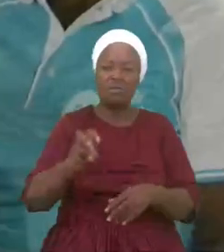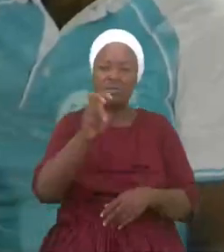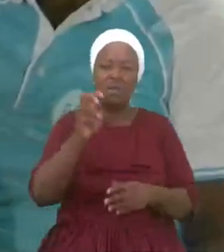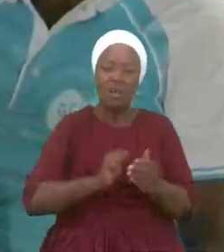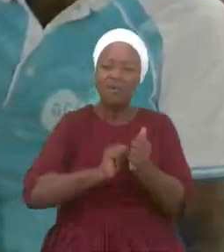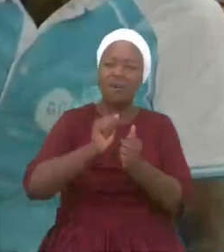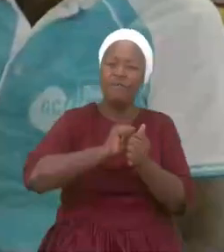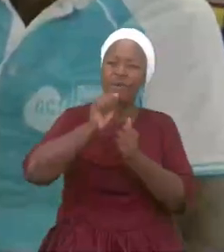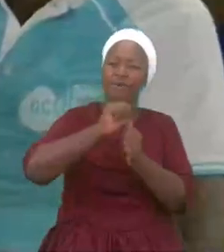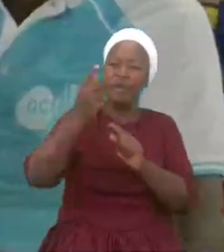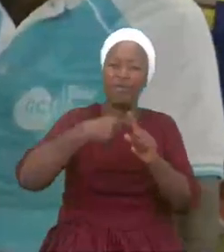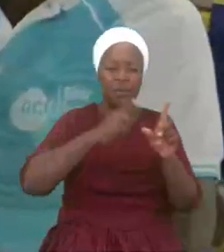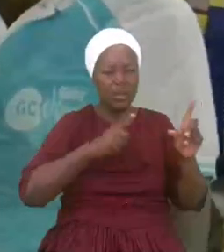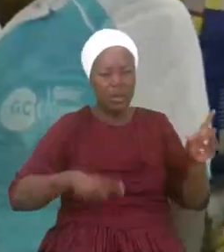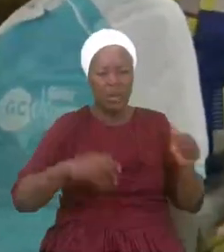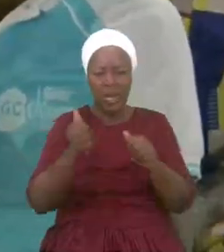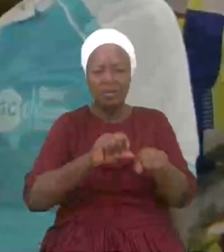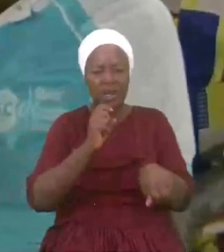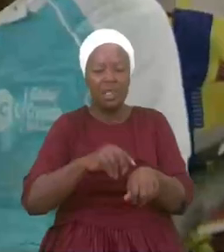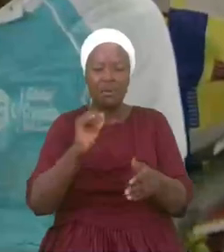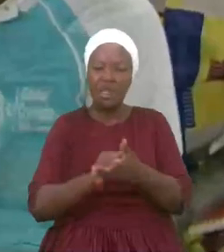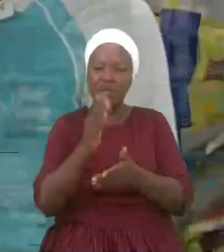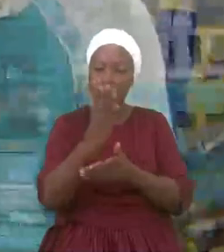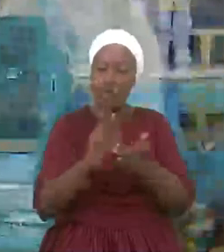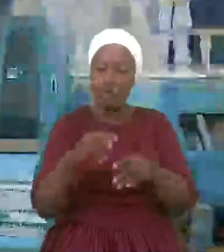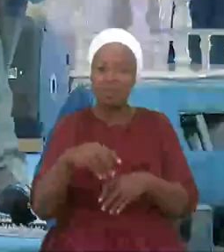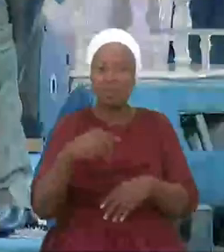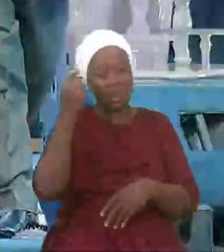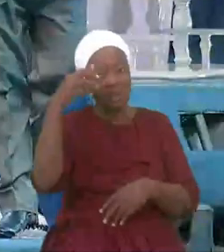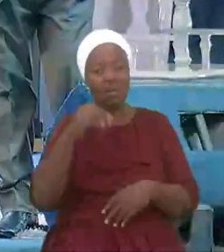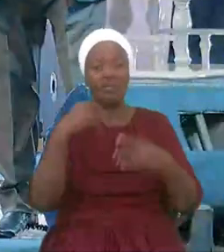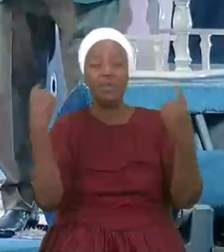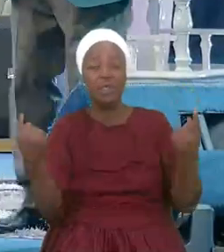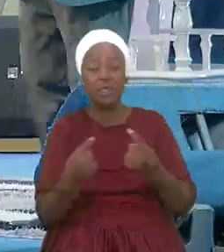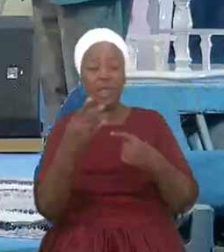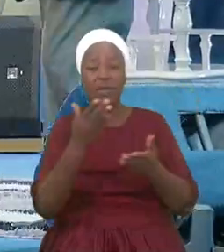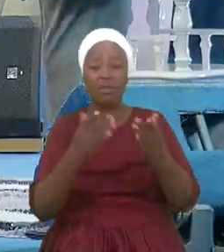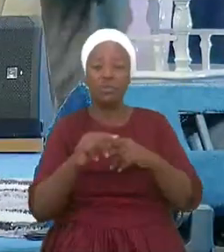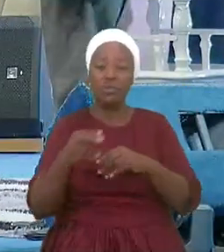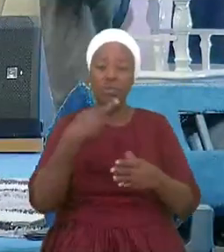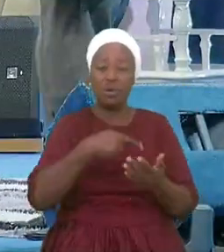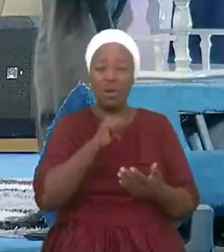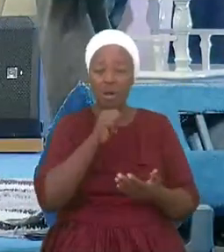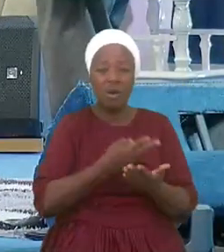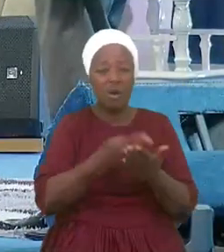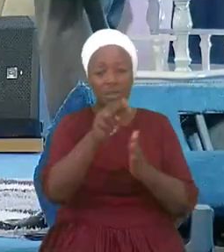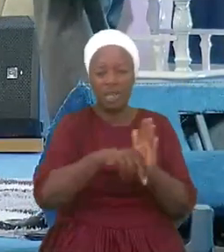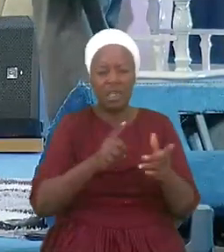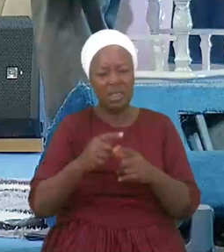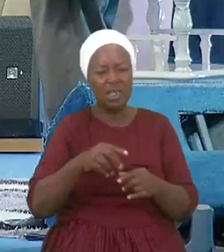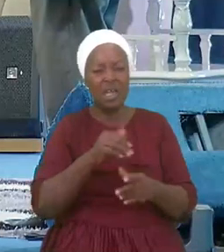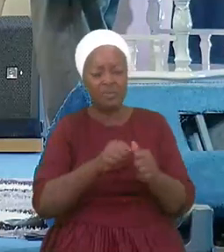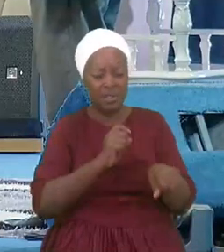mal et vu commettre le mal la personne s'éloigne plus de Dieu à tout moment que quelqu'un